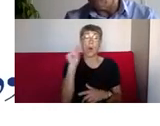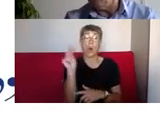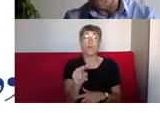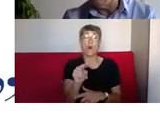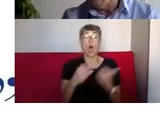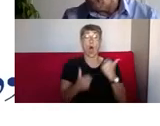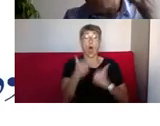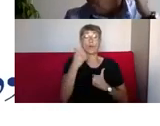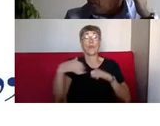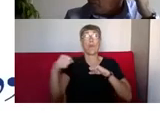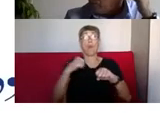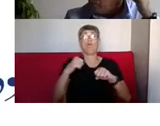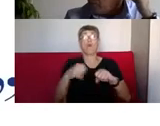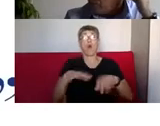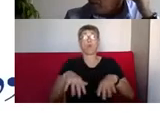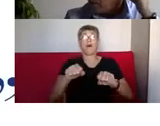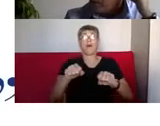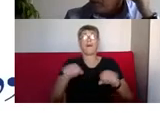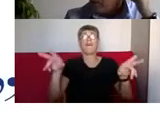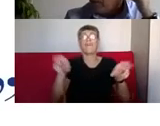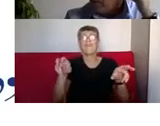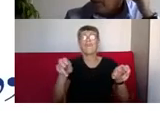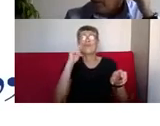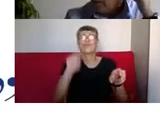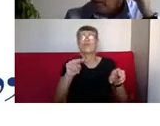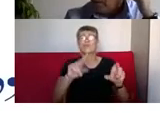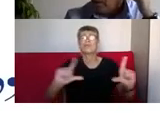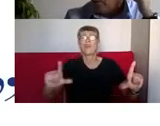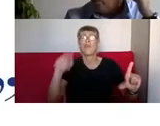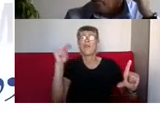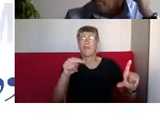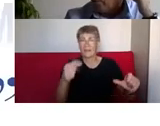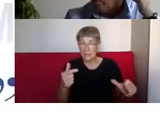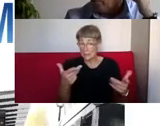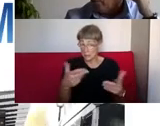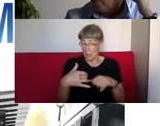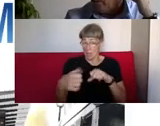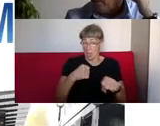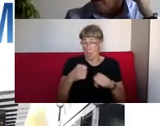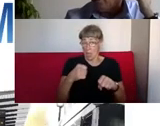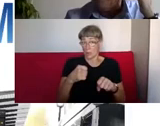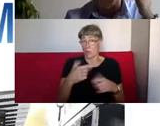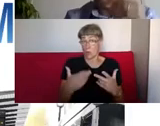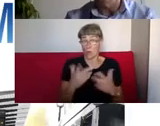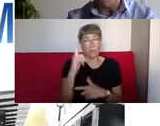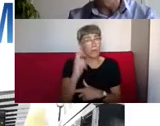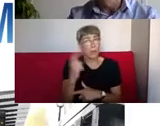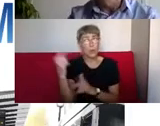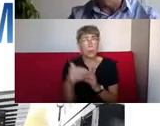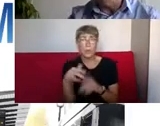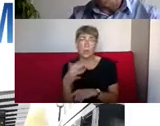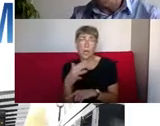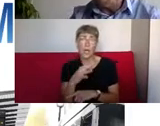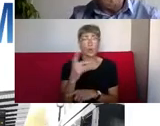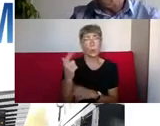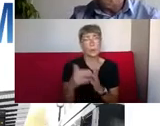bêtises. Donc, le Handi Move Emploi est une action qui a vu le jour en 2015-2016 à peu près, et